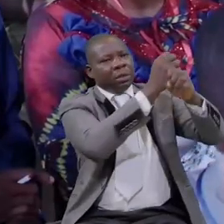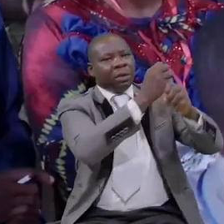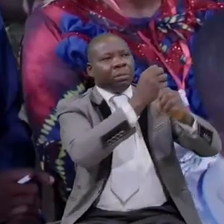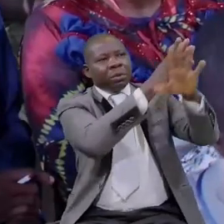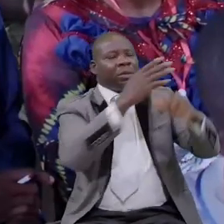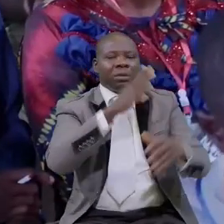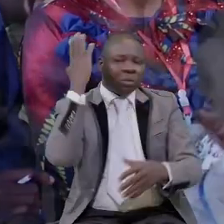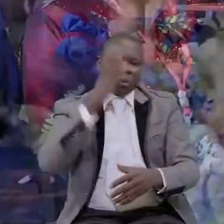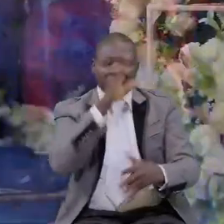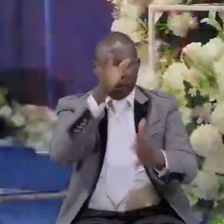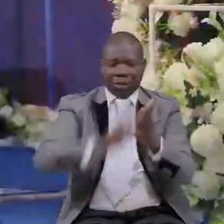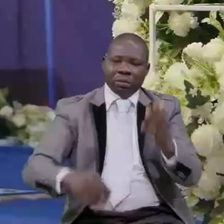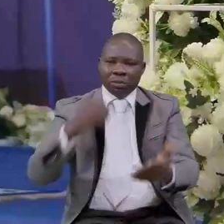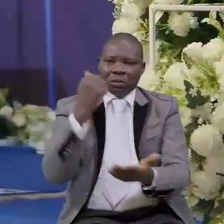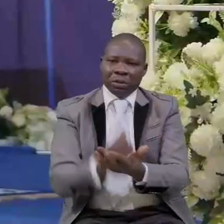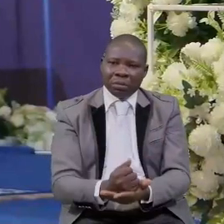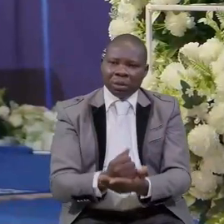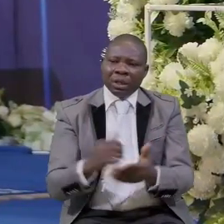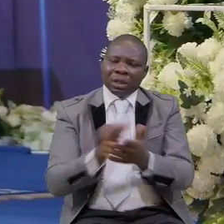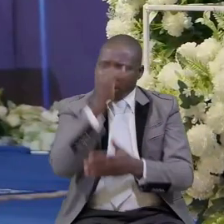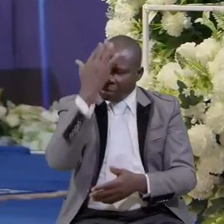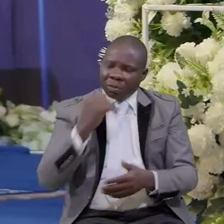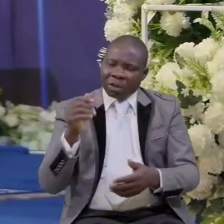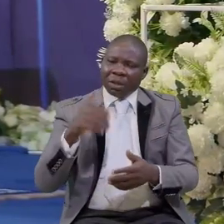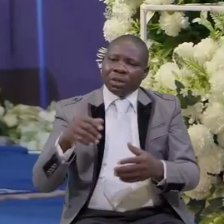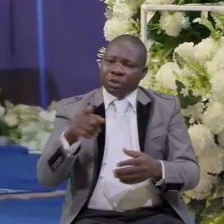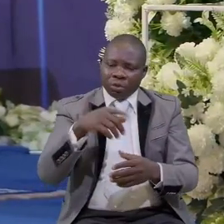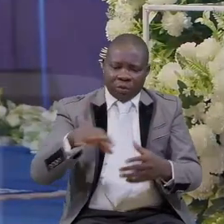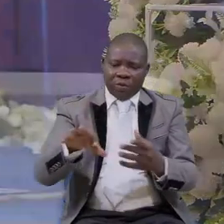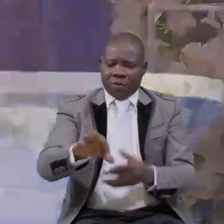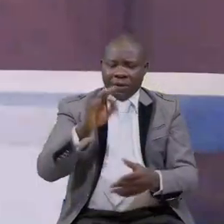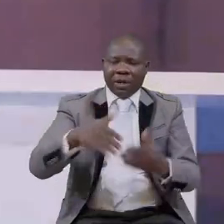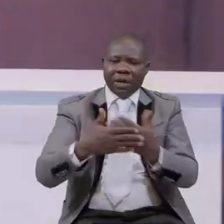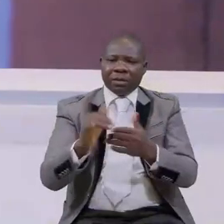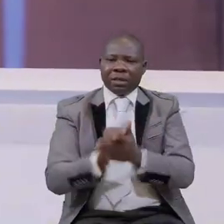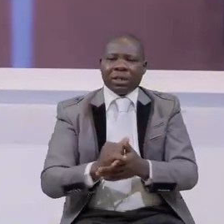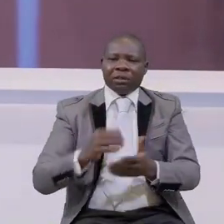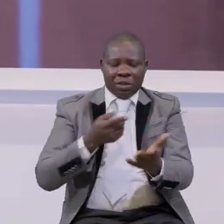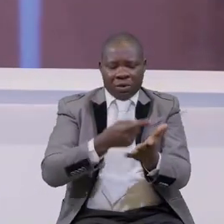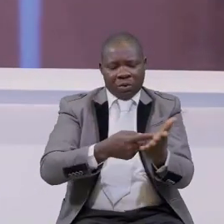Voilà pourquoi vous verrez. Après cette correction, ils sont repartis.